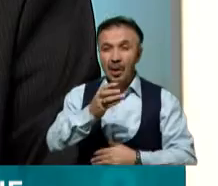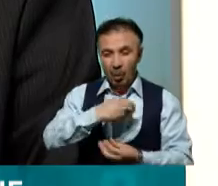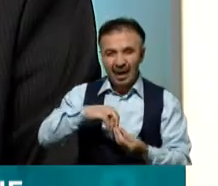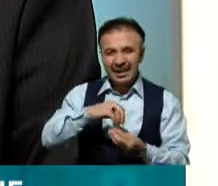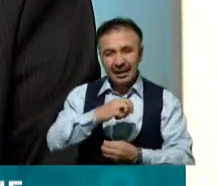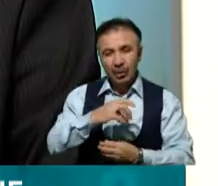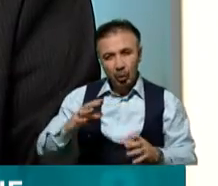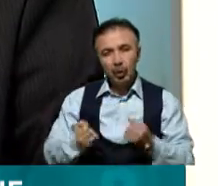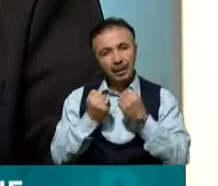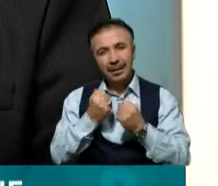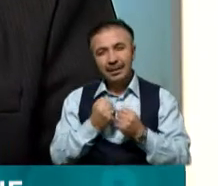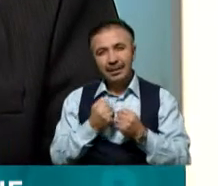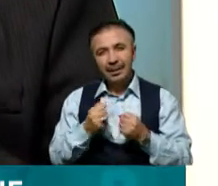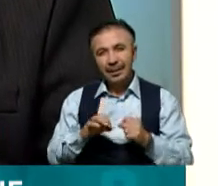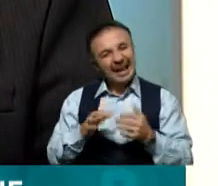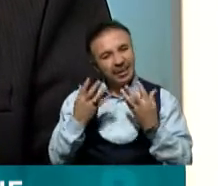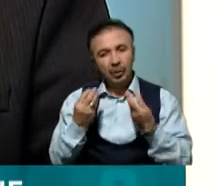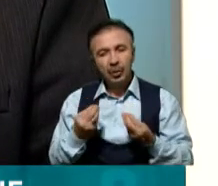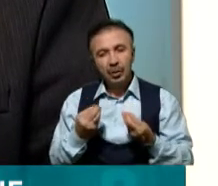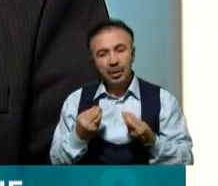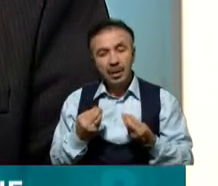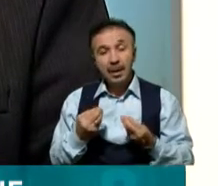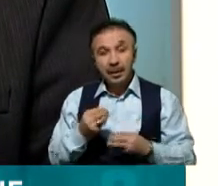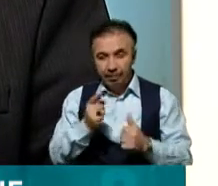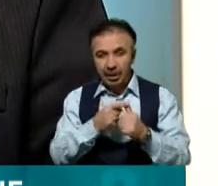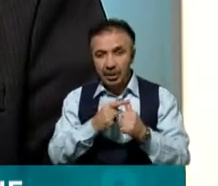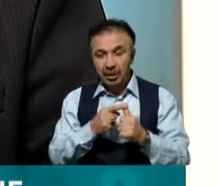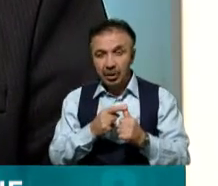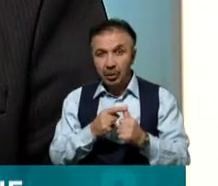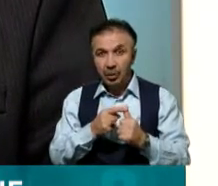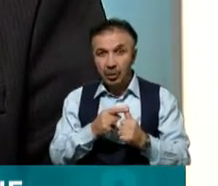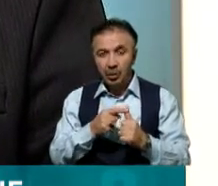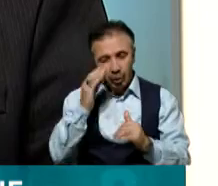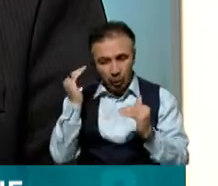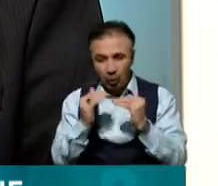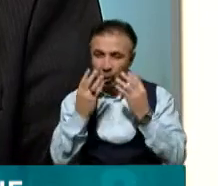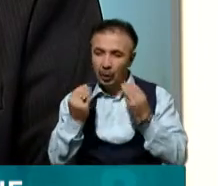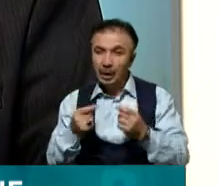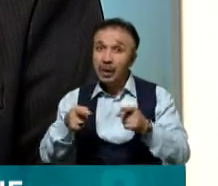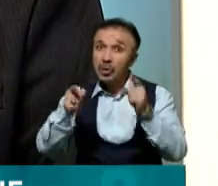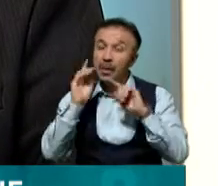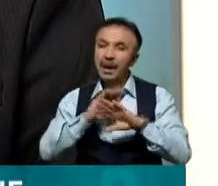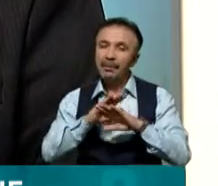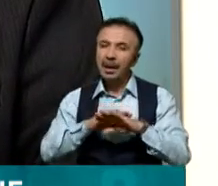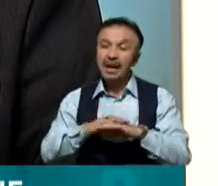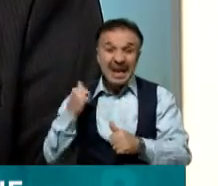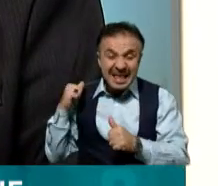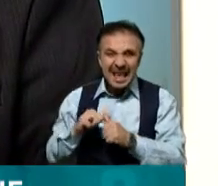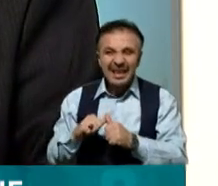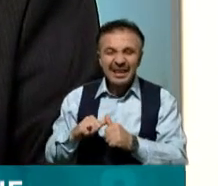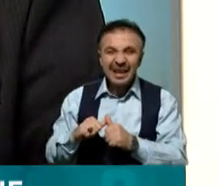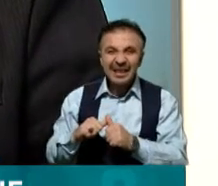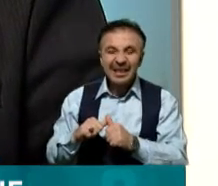bir, usulüne uygun bir tevbe yapmak. Tevbeyi bir başka sohbetimizde, yani bir daha dönmemek üzere